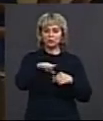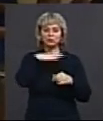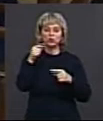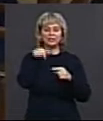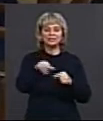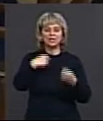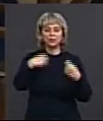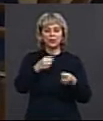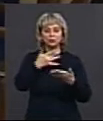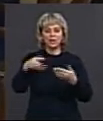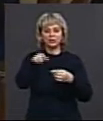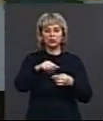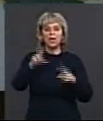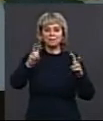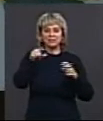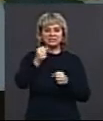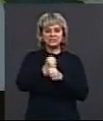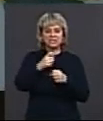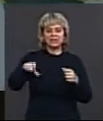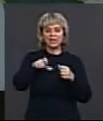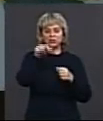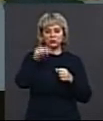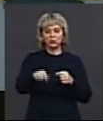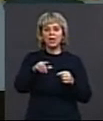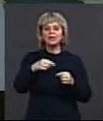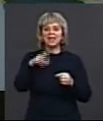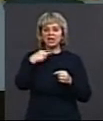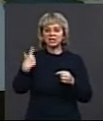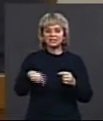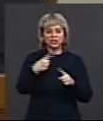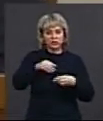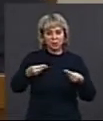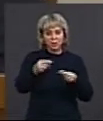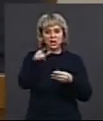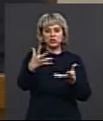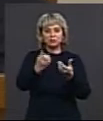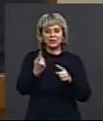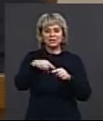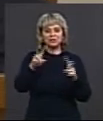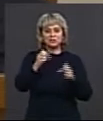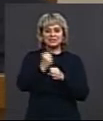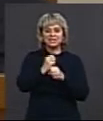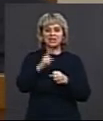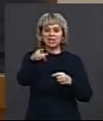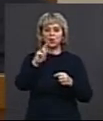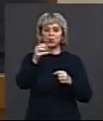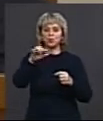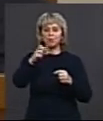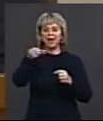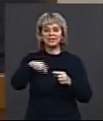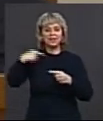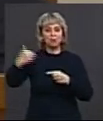многие из них продают продукцию под брендом «Сделано на Дону». На Краснодар это подействовало. Они приняли этот бренд «Сделано на Кубани» на прошлой